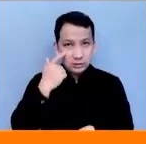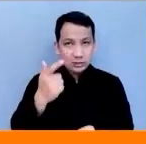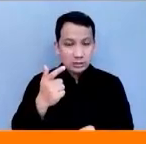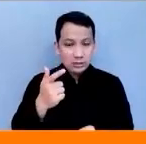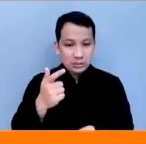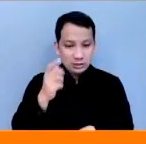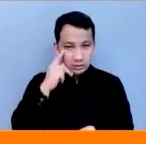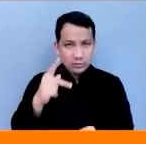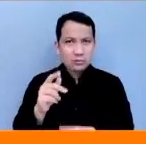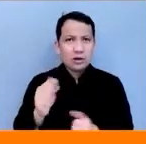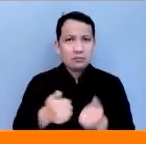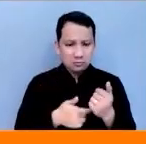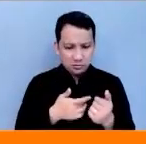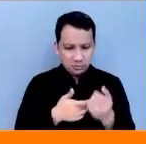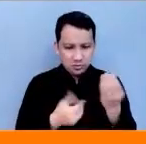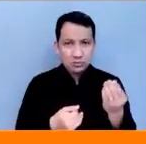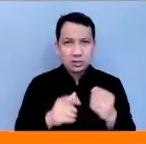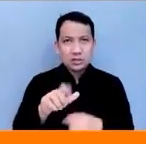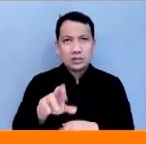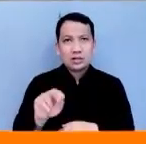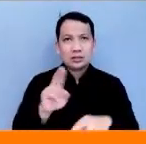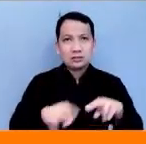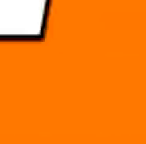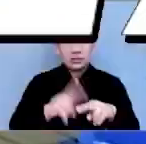anong reaksyon ng mga pasahero ng LRT sa taas pasahe?